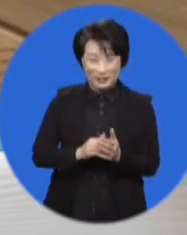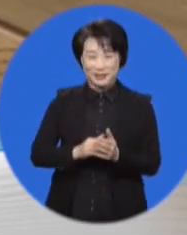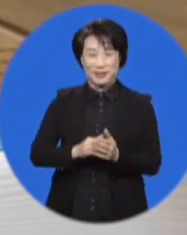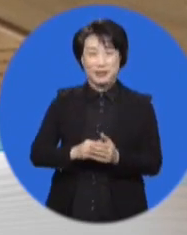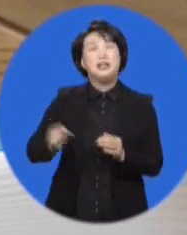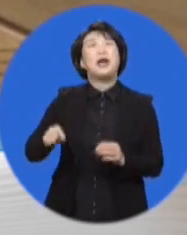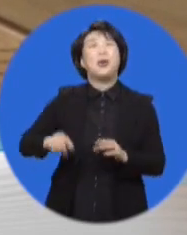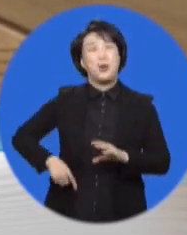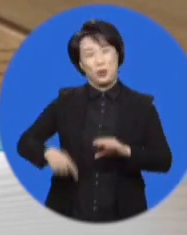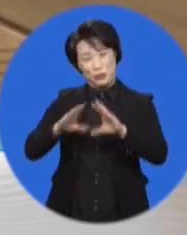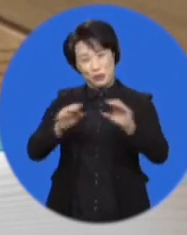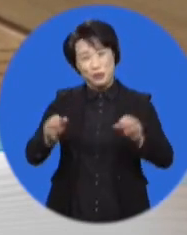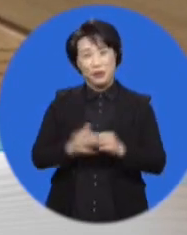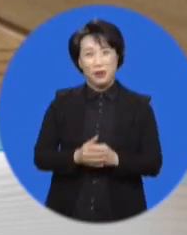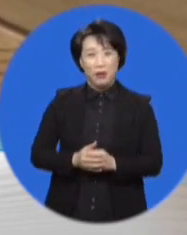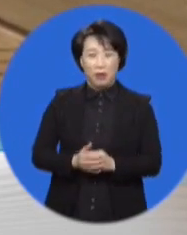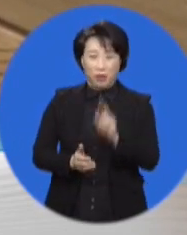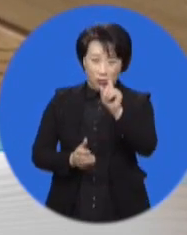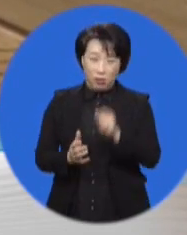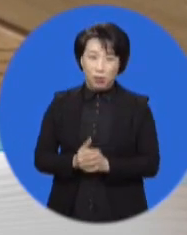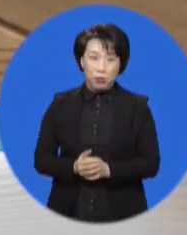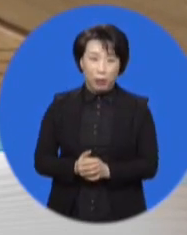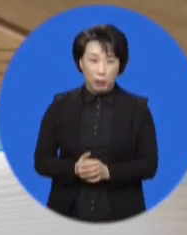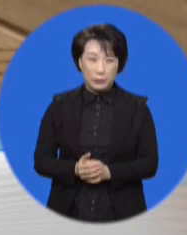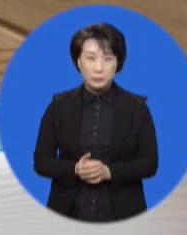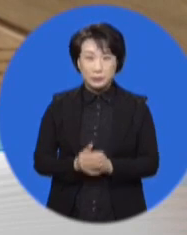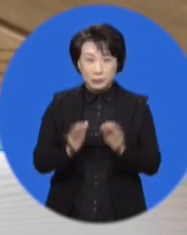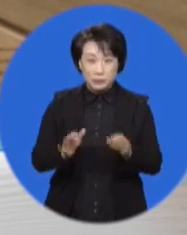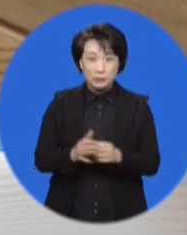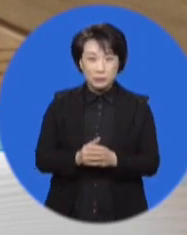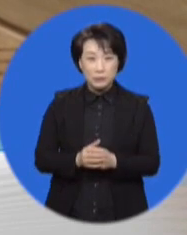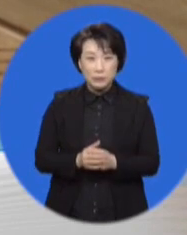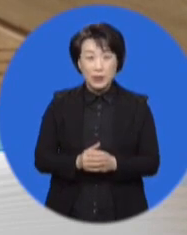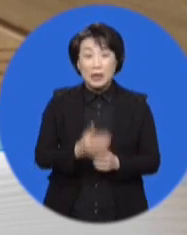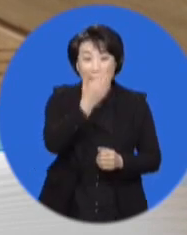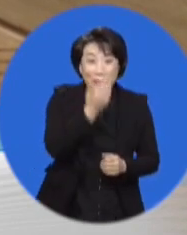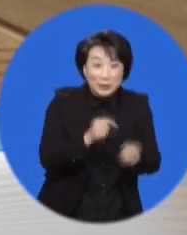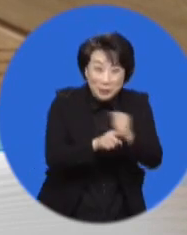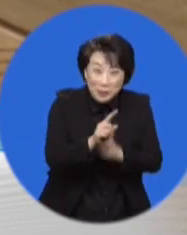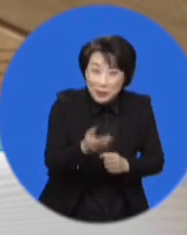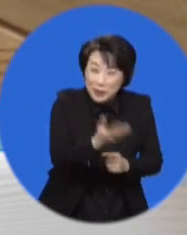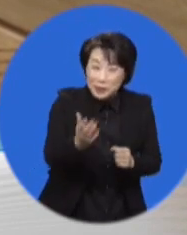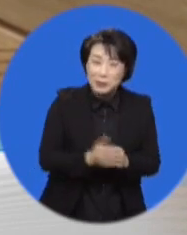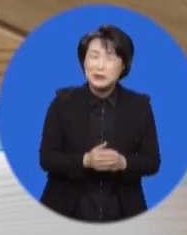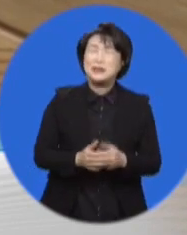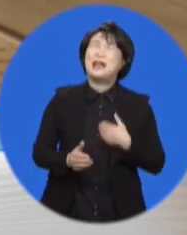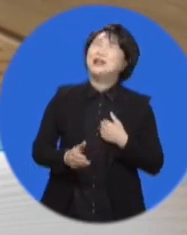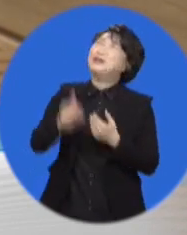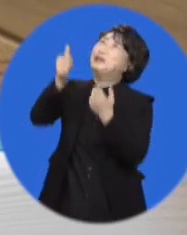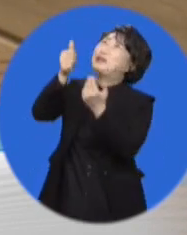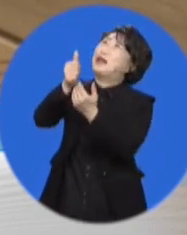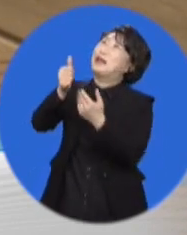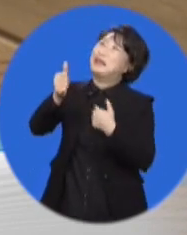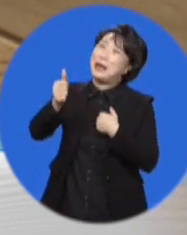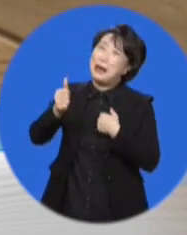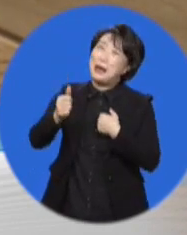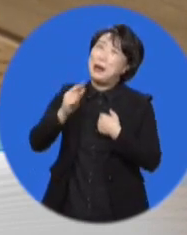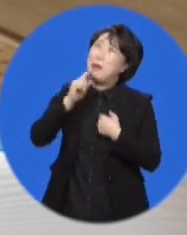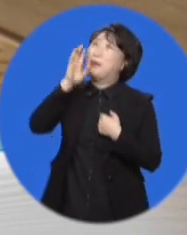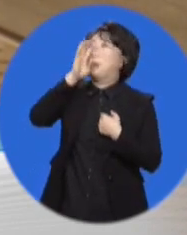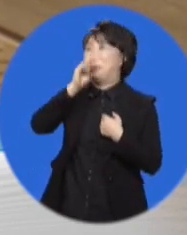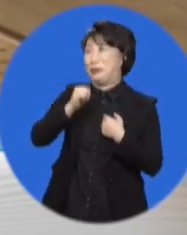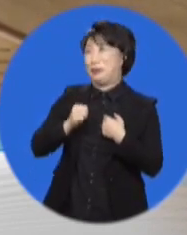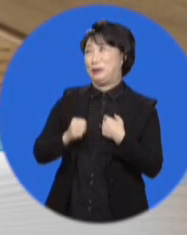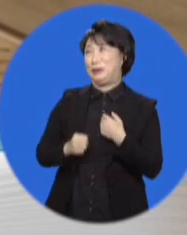이게 온유요. 온유. 응? 겸손이 뭐냐? 겸손이 뭐냐? 나는 주님 앞에 할 말이